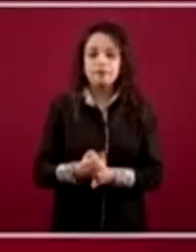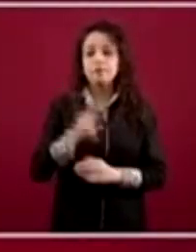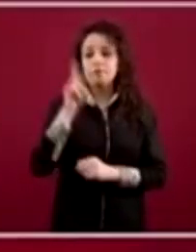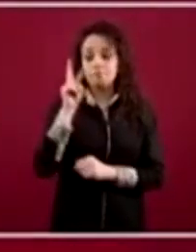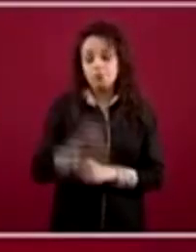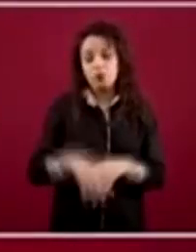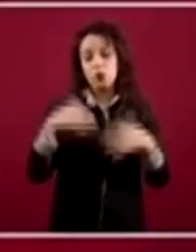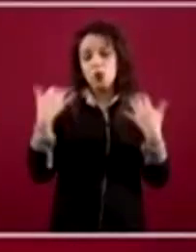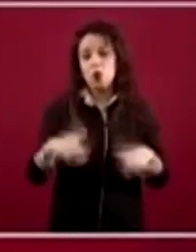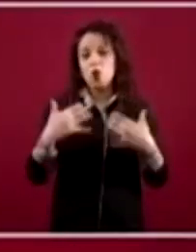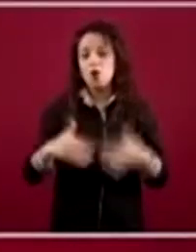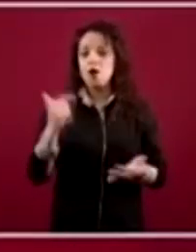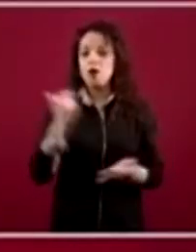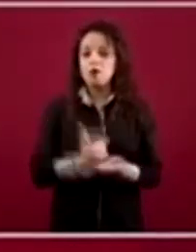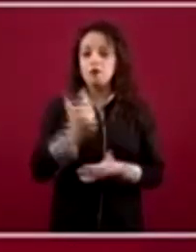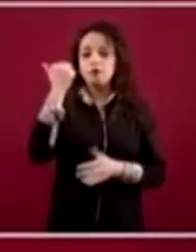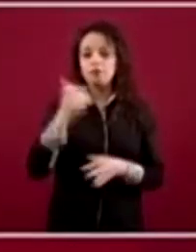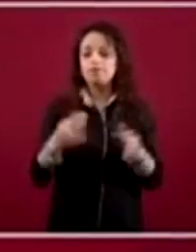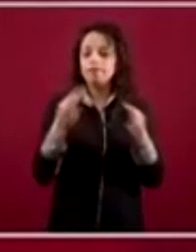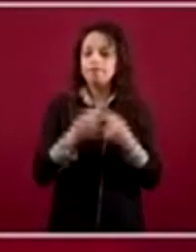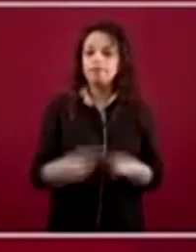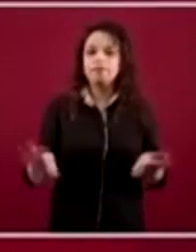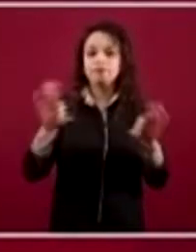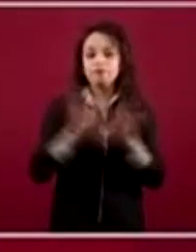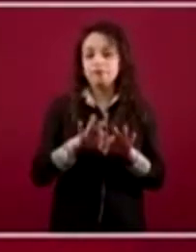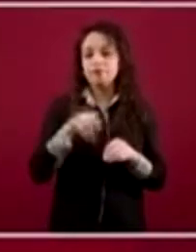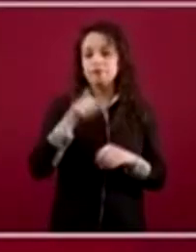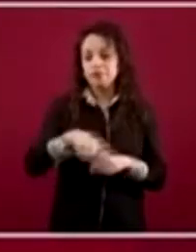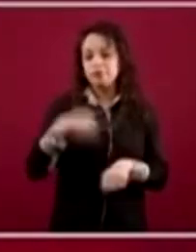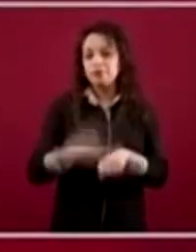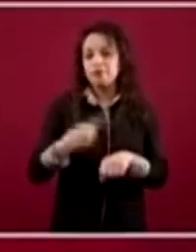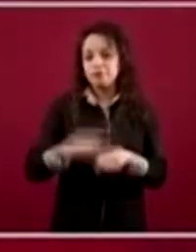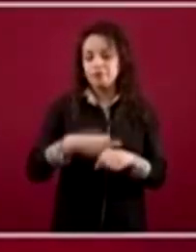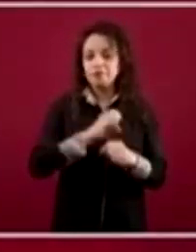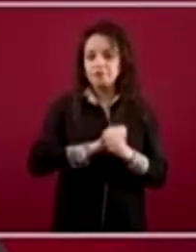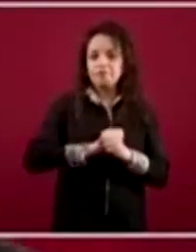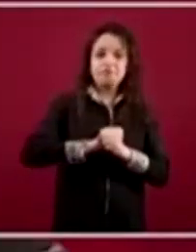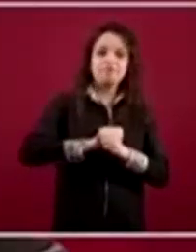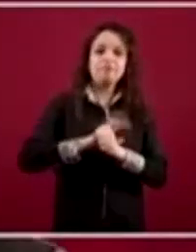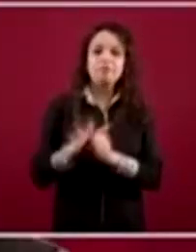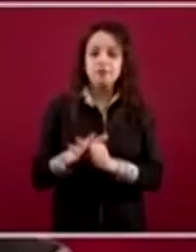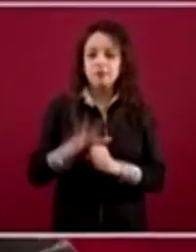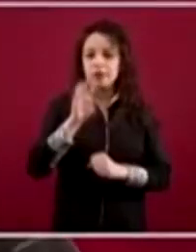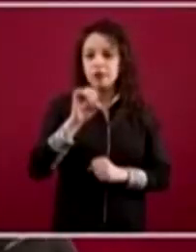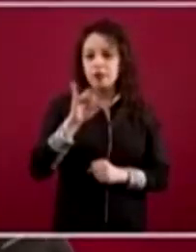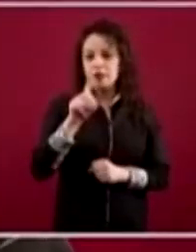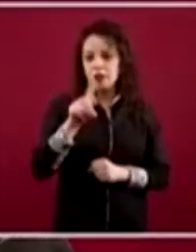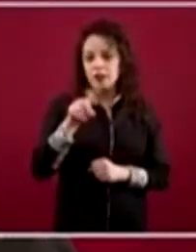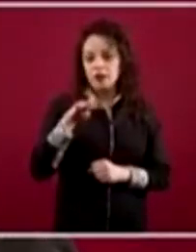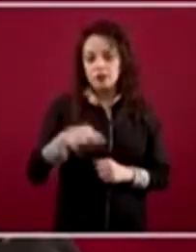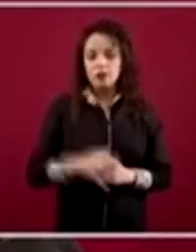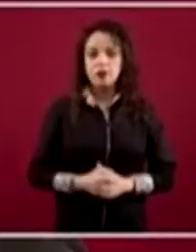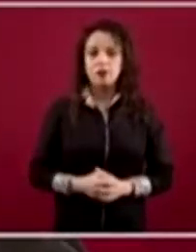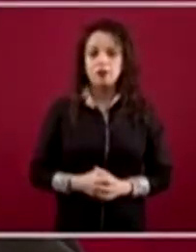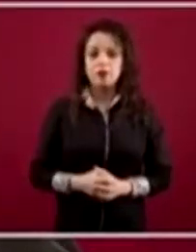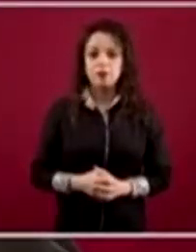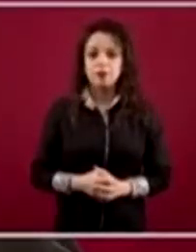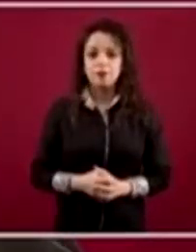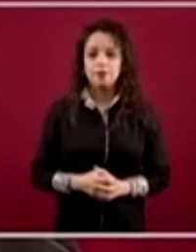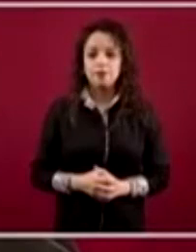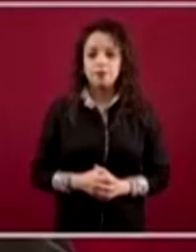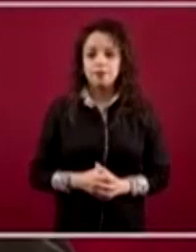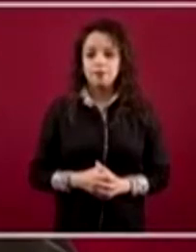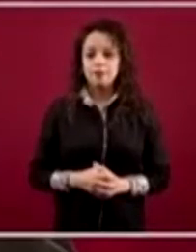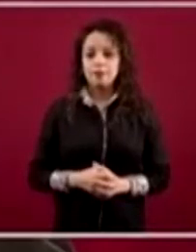၊သွေးရုံးနဲ့ဆီးချိုရောဂါရှိသူတွေ၊ကိုဝင်ဆောင်တွေကိုသူတို့ရဲ့အလုပ်တောင်ရဲ့အရေးကြီးခြင်းရှိမရှိထည့်သွင်းစဉ်းစားမှာမဟုတ်ဘဲညွှန်ကြားချက်အတိုင်းတ